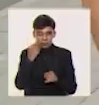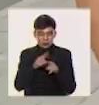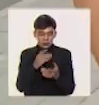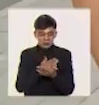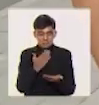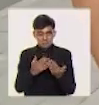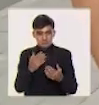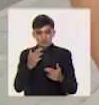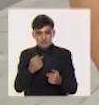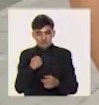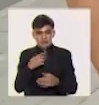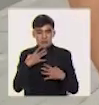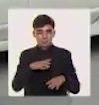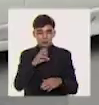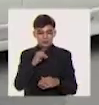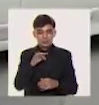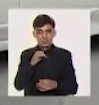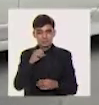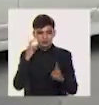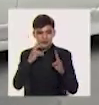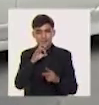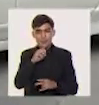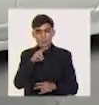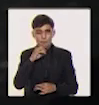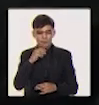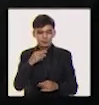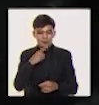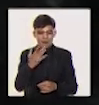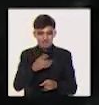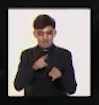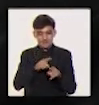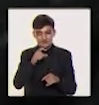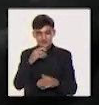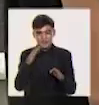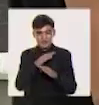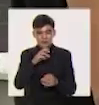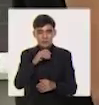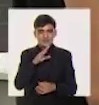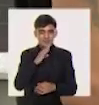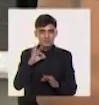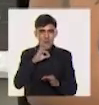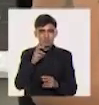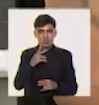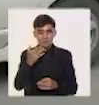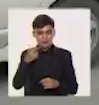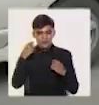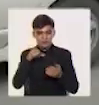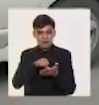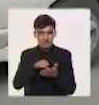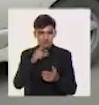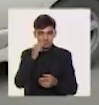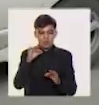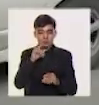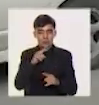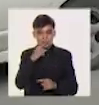мейлі. Ал атышулы рэпер Жан Ахмадиев қыз ұзатуды кәсіпке айналдырған жігіттерге не дейді? Мен